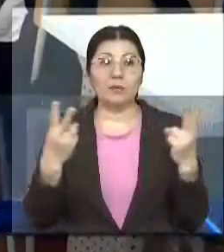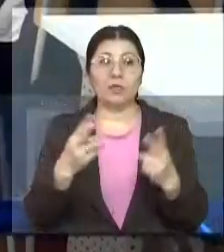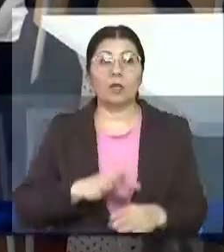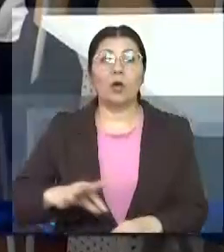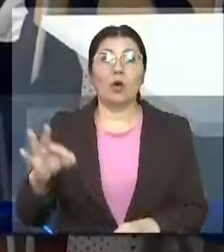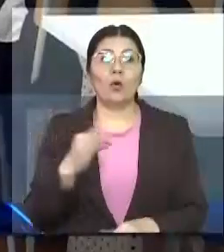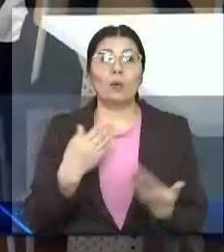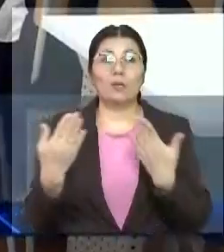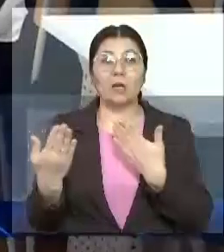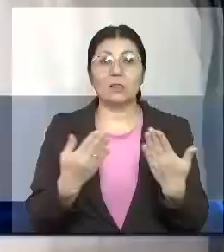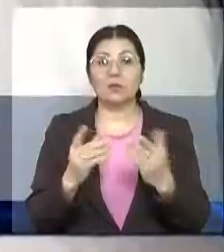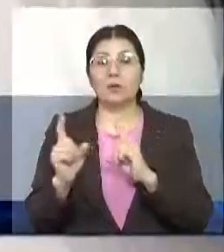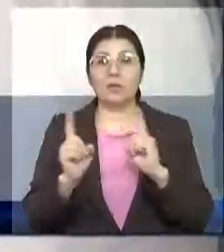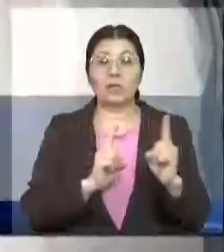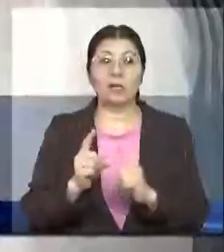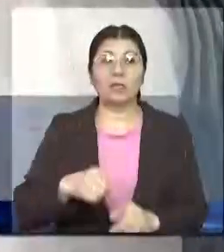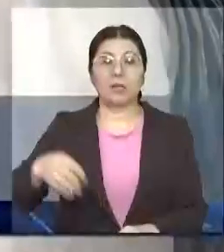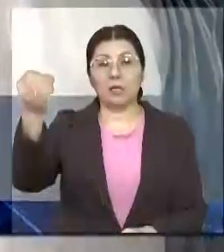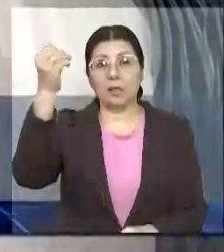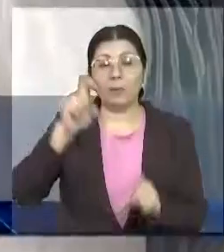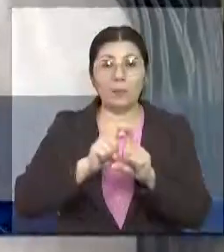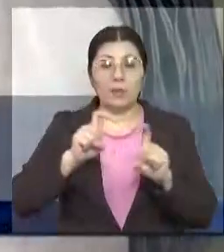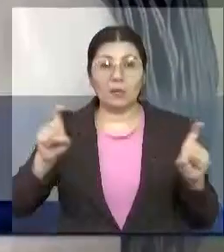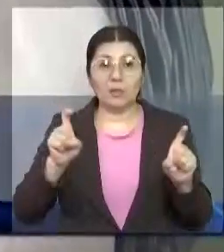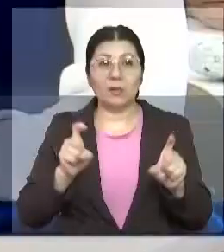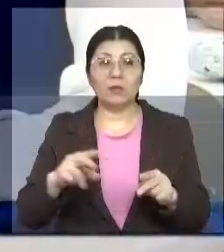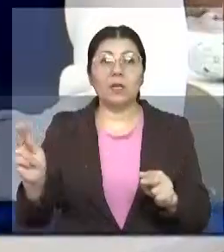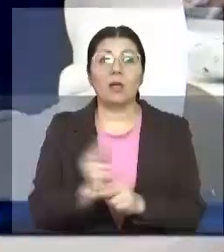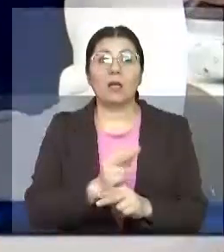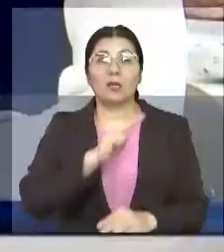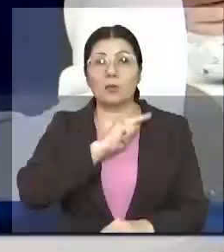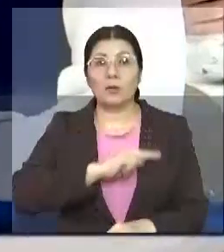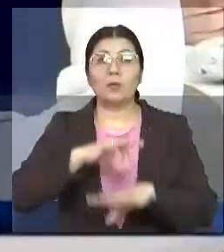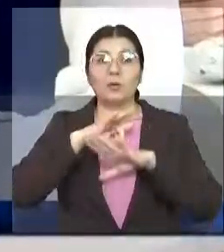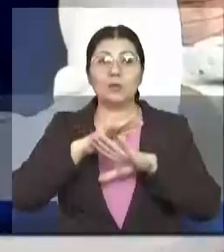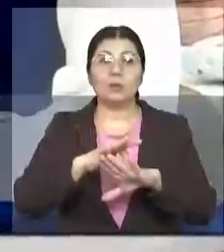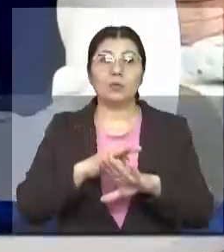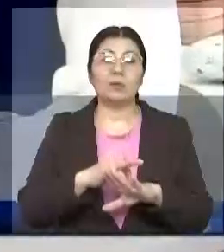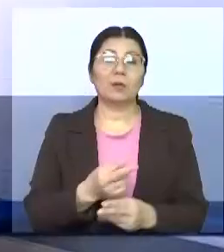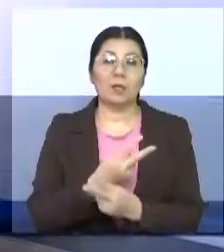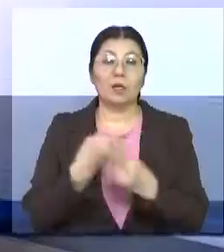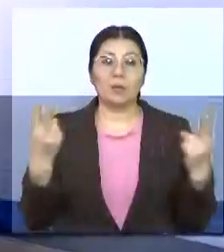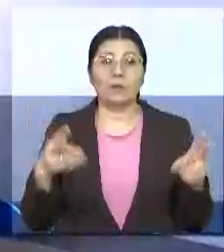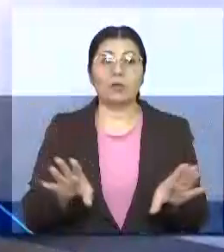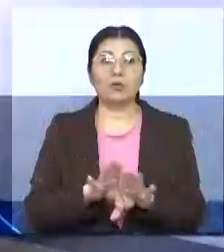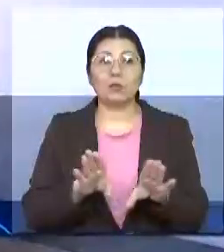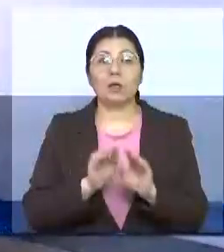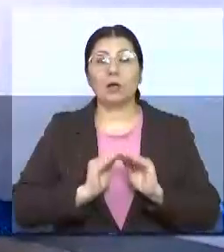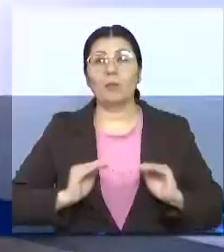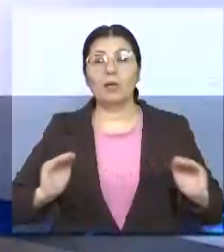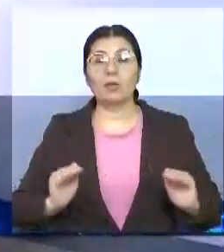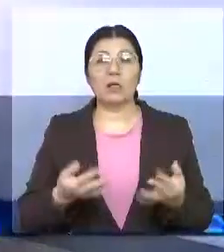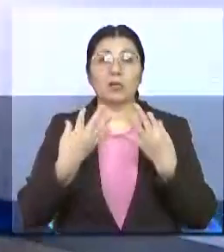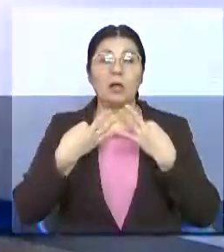Өңірлік коммуникациялар қызмет алаңында білім беру ұйымдарындағы тәрбие жұмысының жүргізілу барысы айтылды. Сондай-ақ балалардың